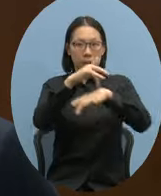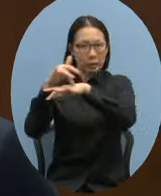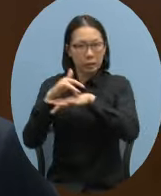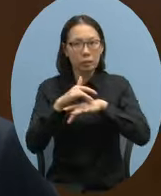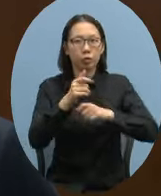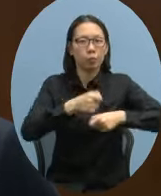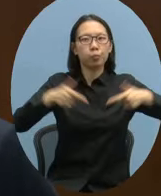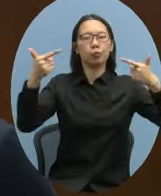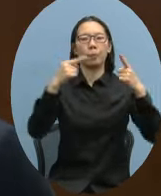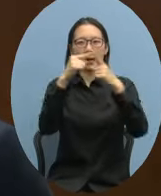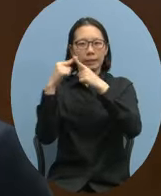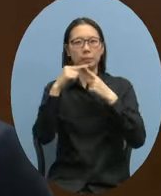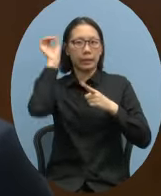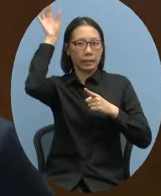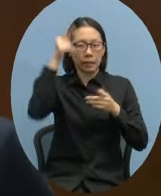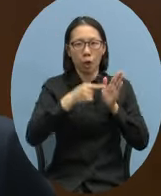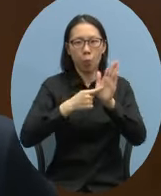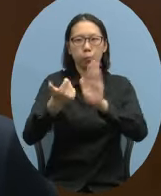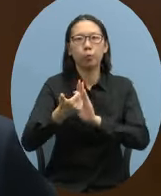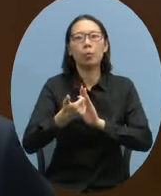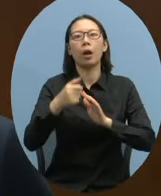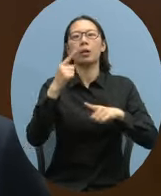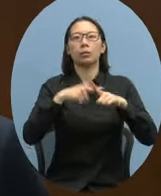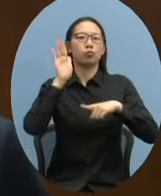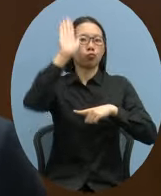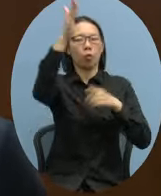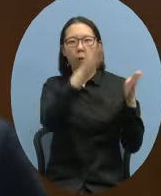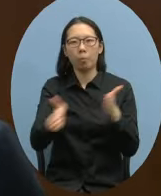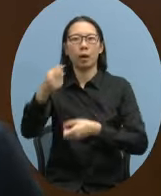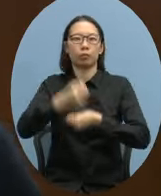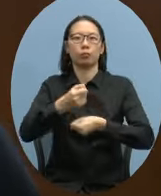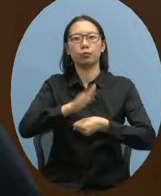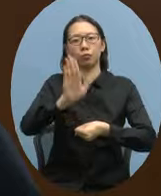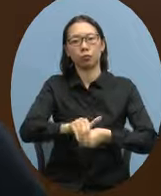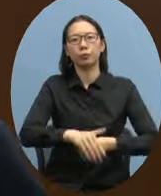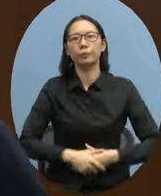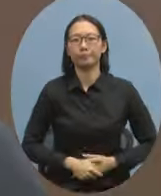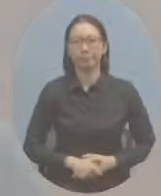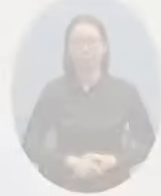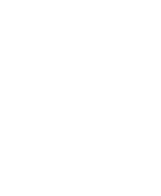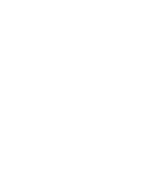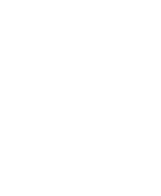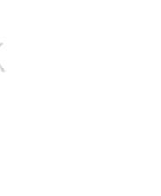接觸得多，反映到市民的意見呢？這個是我未來安排會做的事。